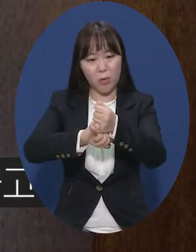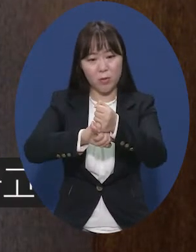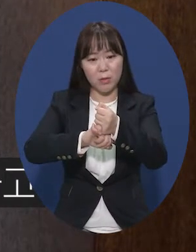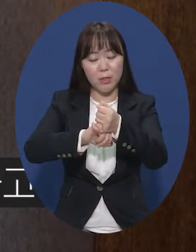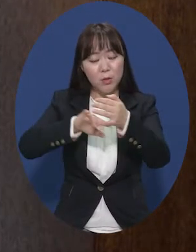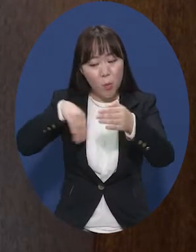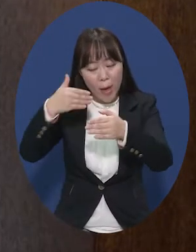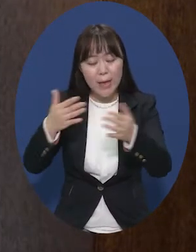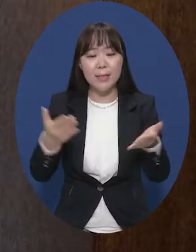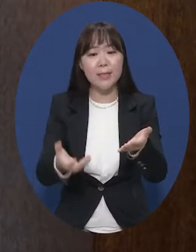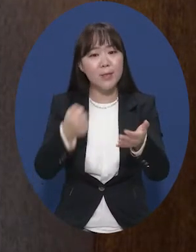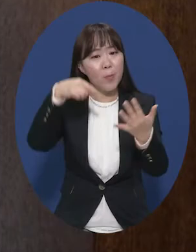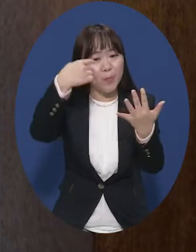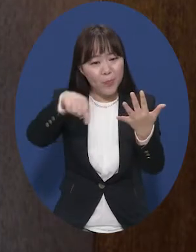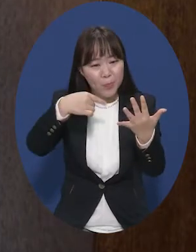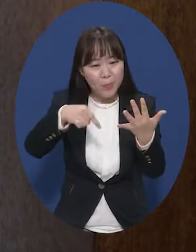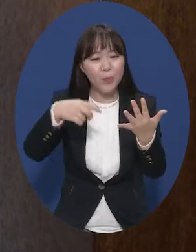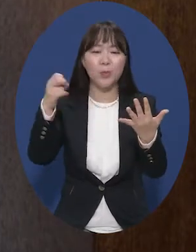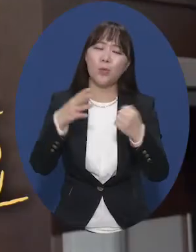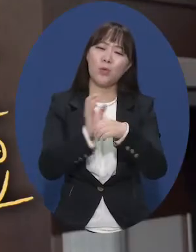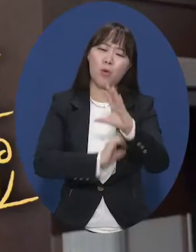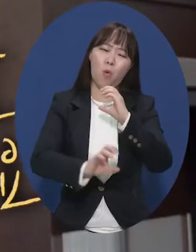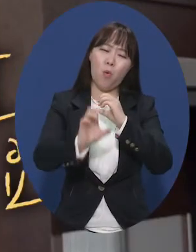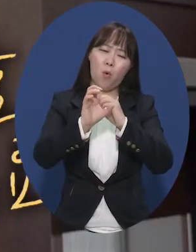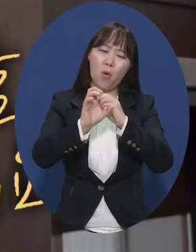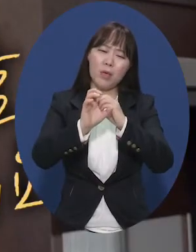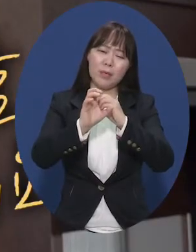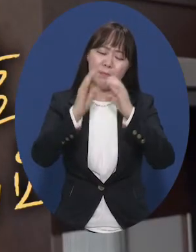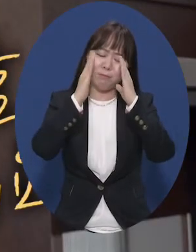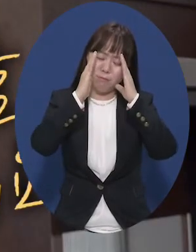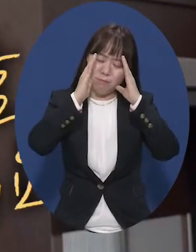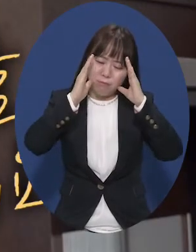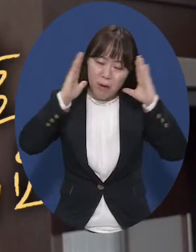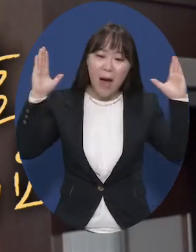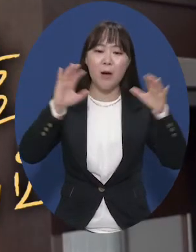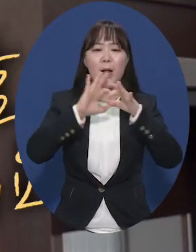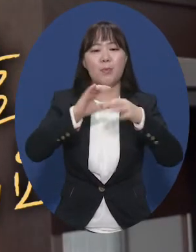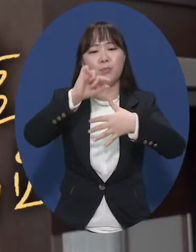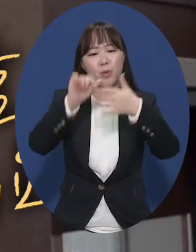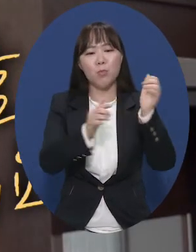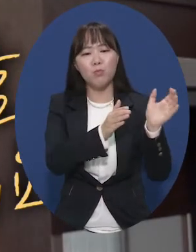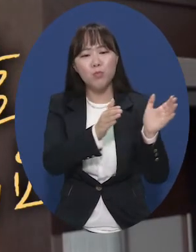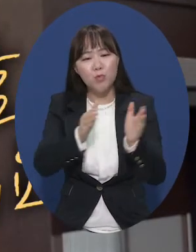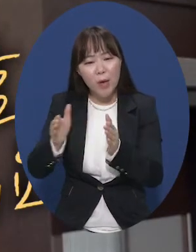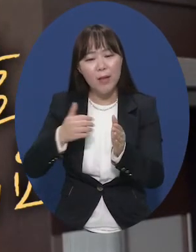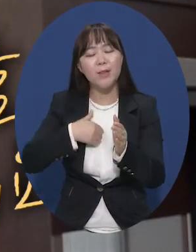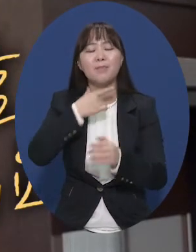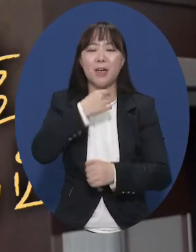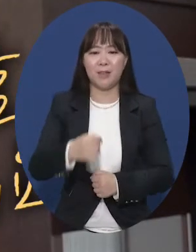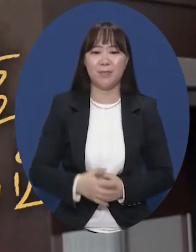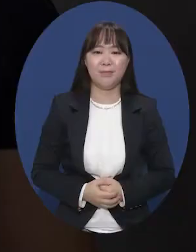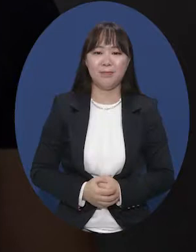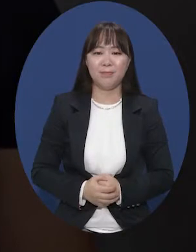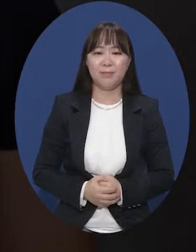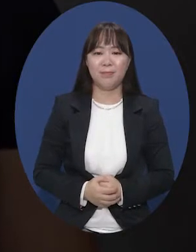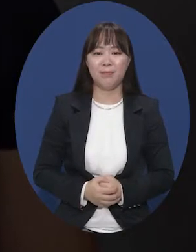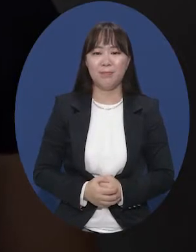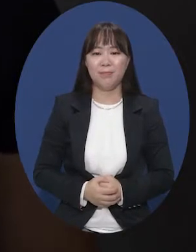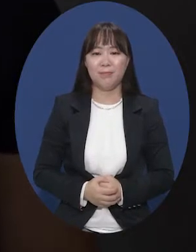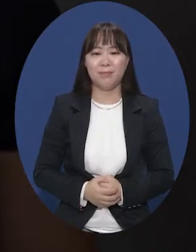된다고 생각하고, 그 외에 직업교육이라든지 또는 더 큰 세상을 볼 수 있는 프로그램들을 마련하고 싶은 게 저희 꿈이기도 해요.